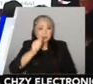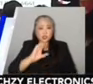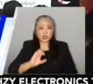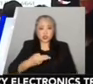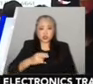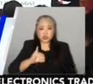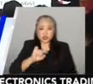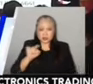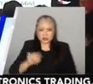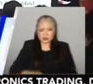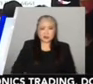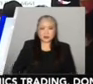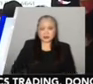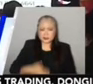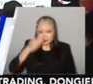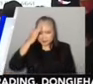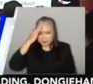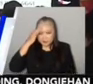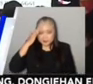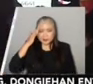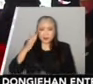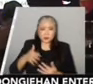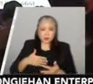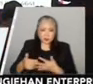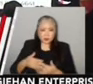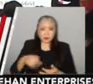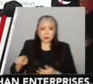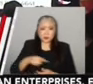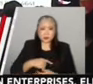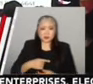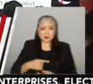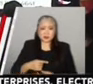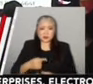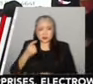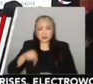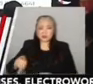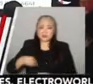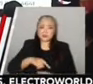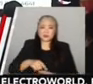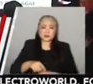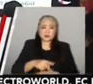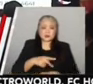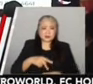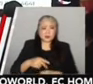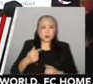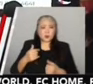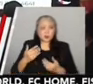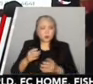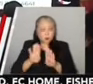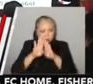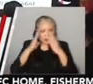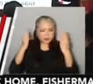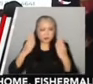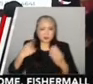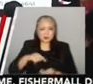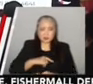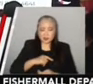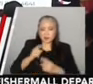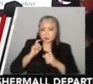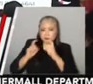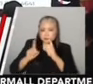Dalangin ko, anumang hindi pagkakaunawaan kung tayo sa bagay na yan, manatiling bukas ang linya ng pagdidiyalog at